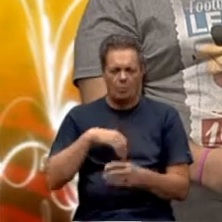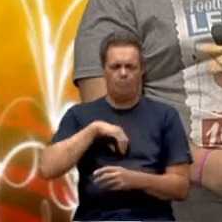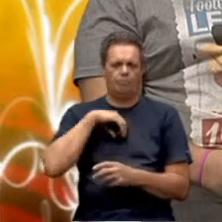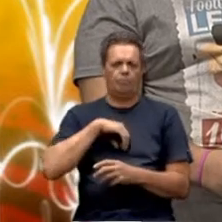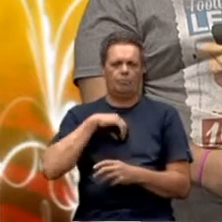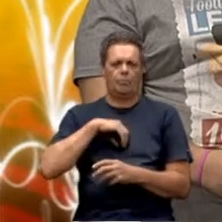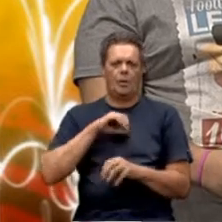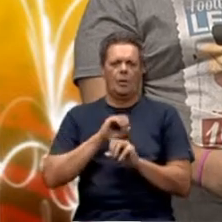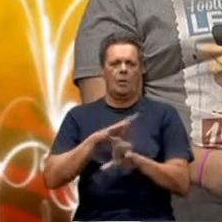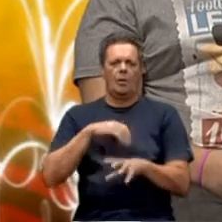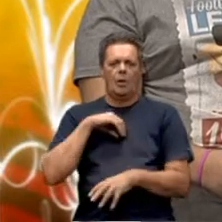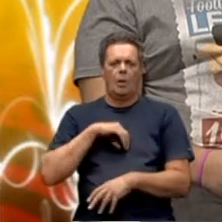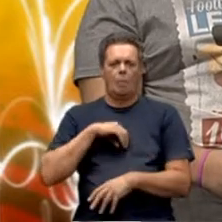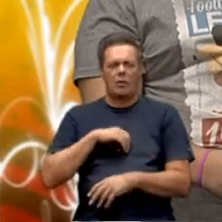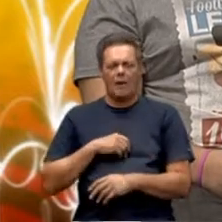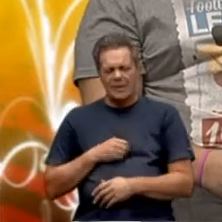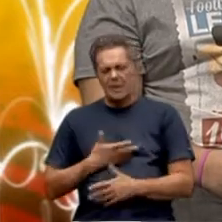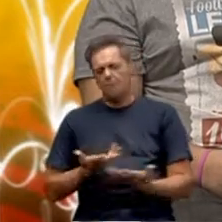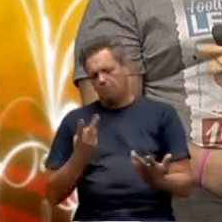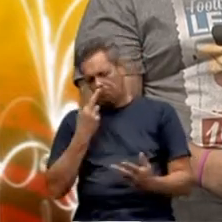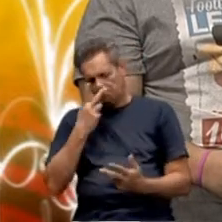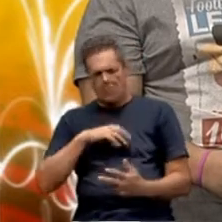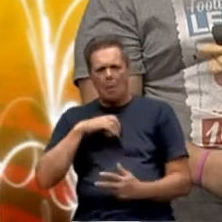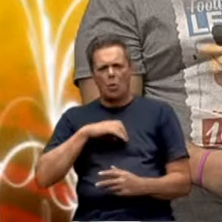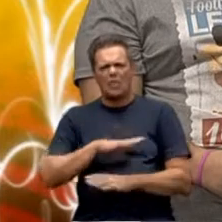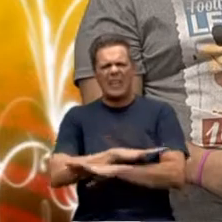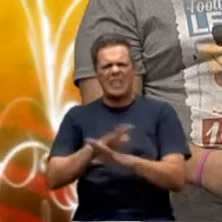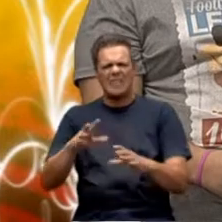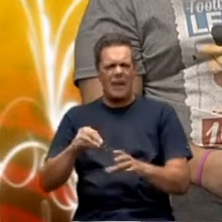motivacija, znači motivirati sve sudionike